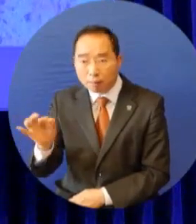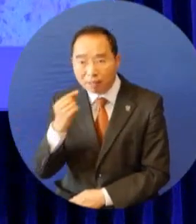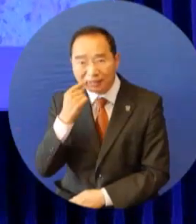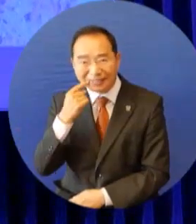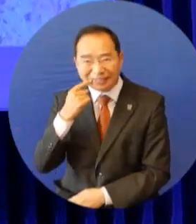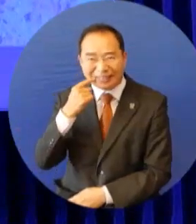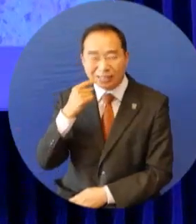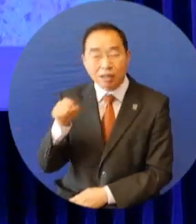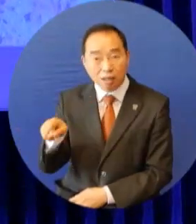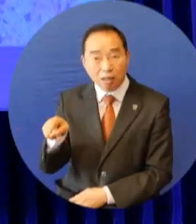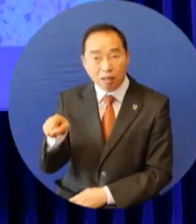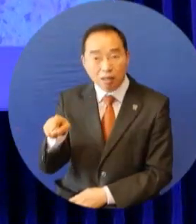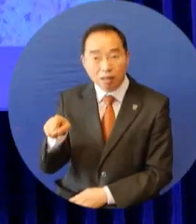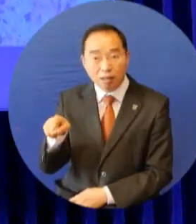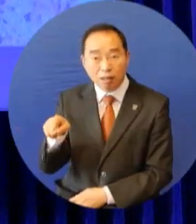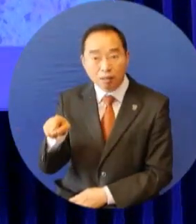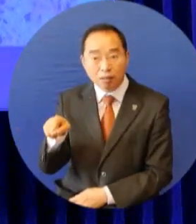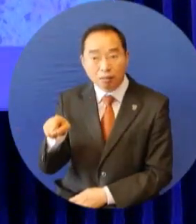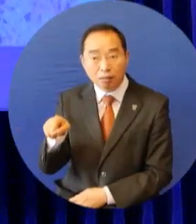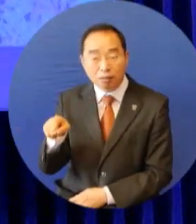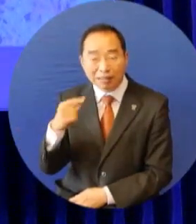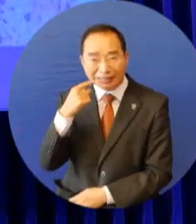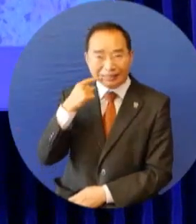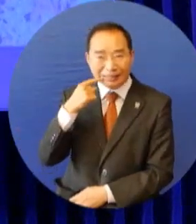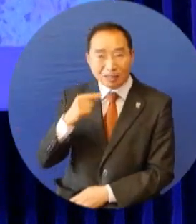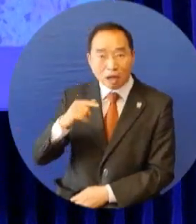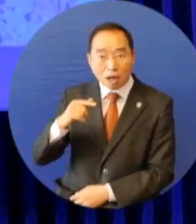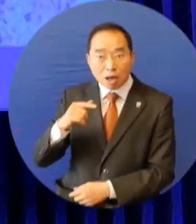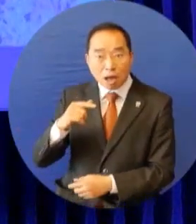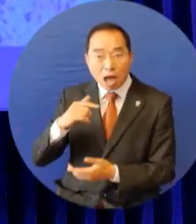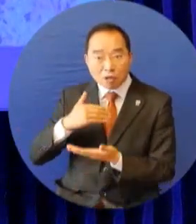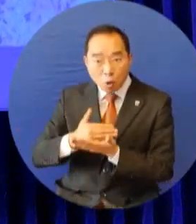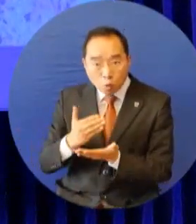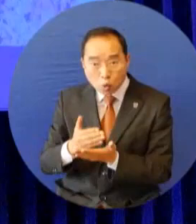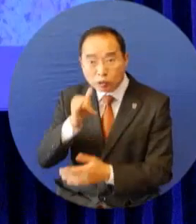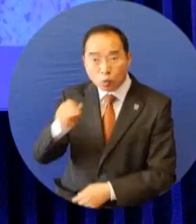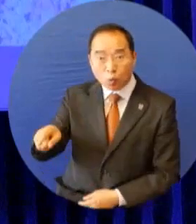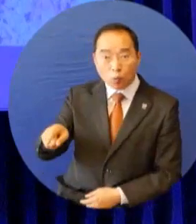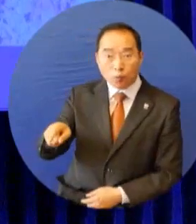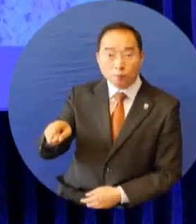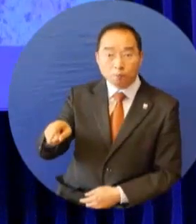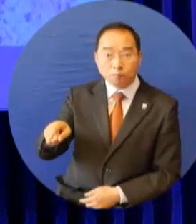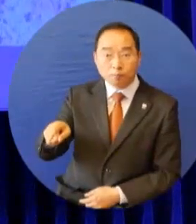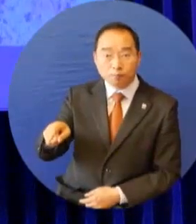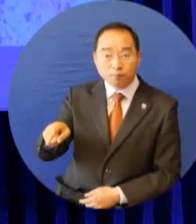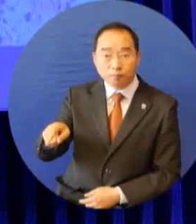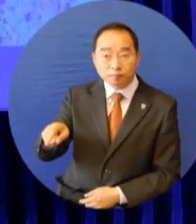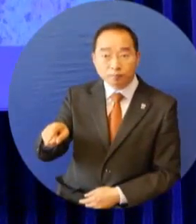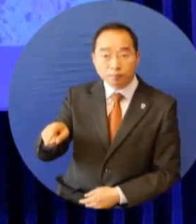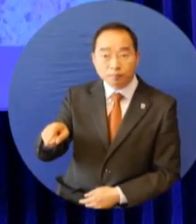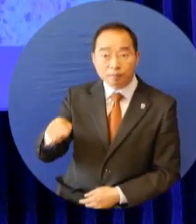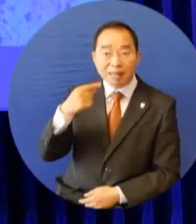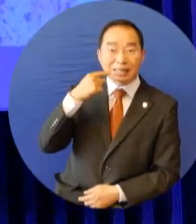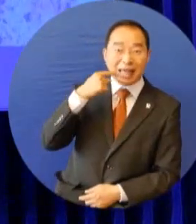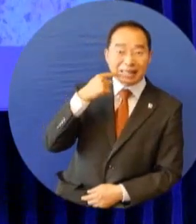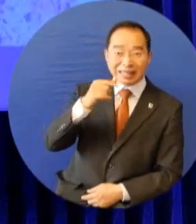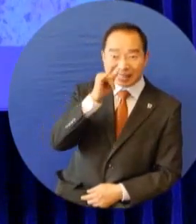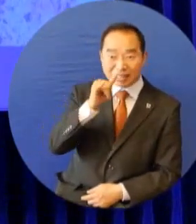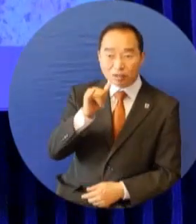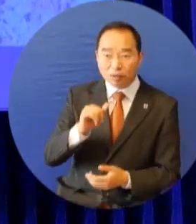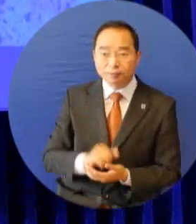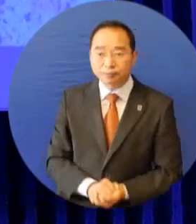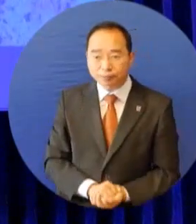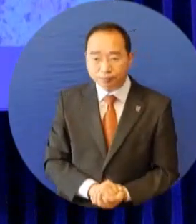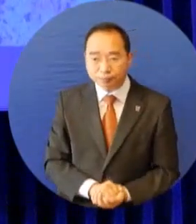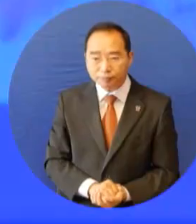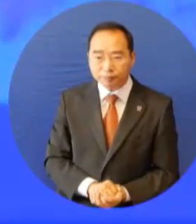새콤해요. 이 산미가 굉장히 여러 가지가 있습니다. 산이. 이렇게 다양한 산도를 가지고, 산미를 가지고